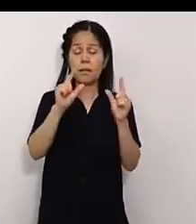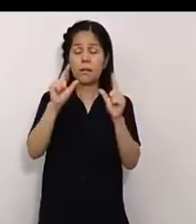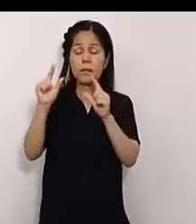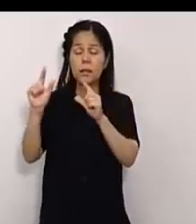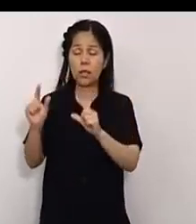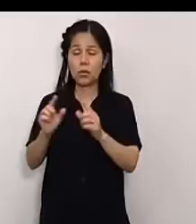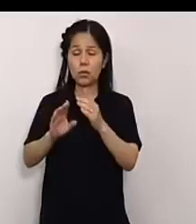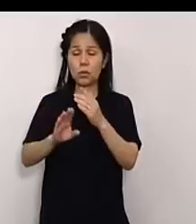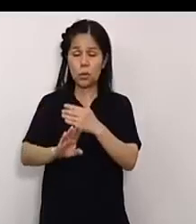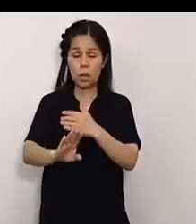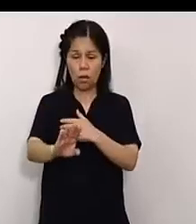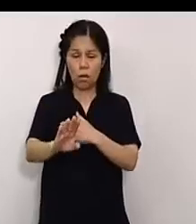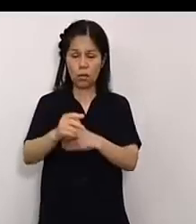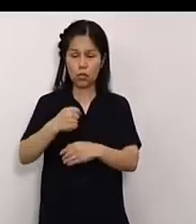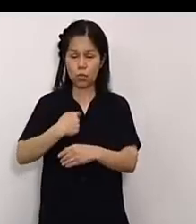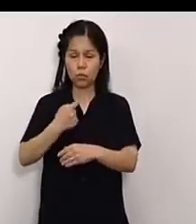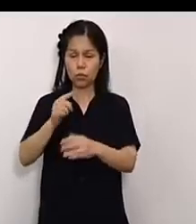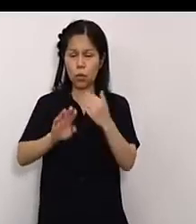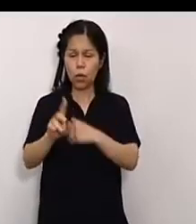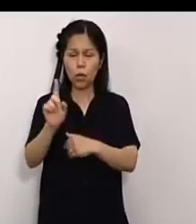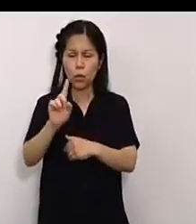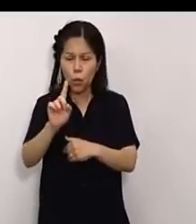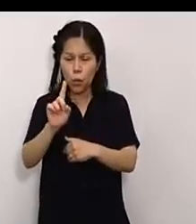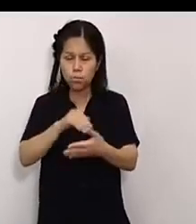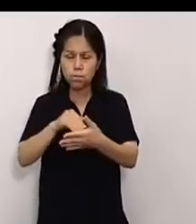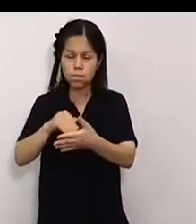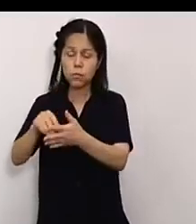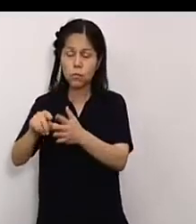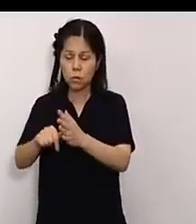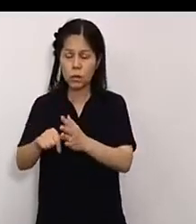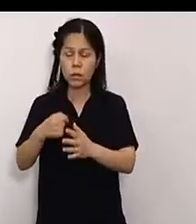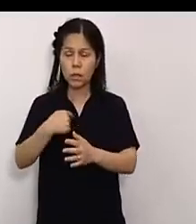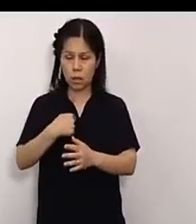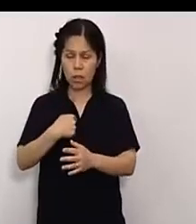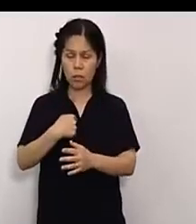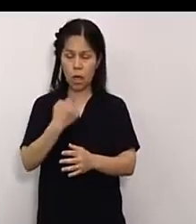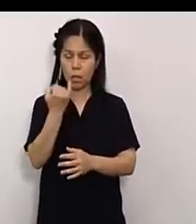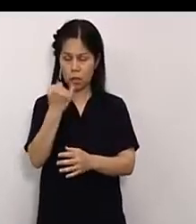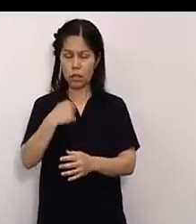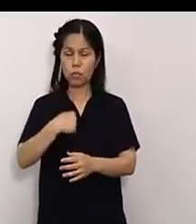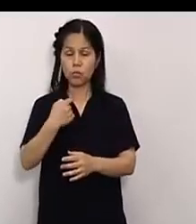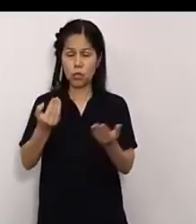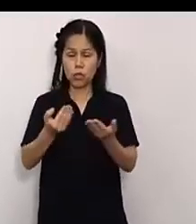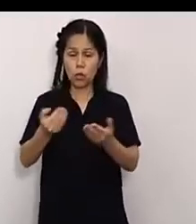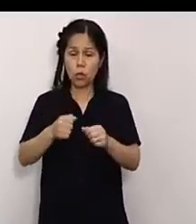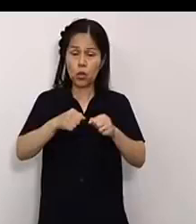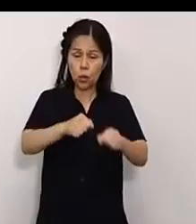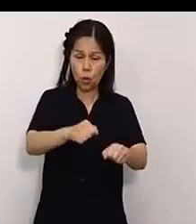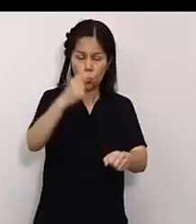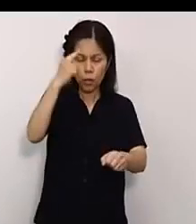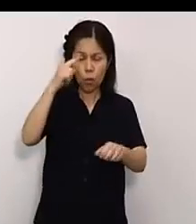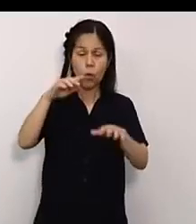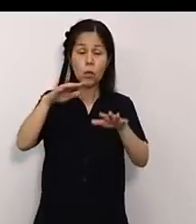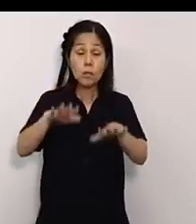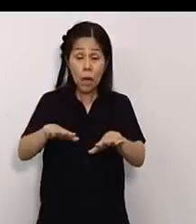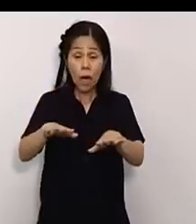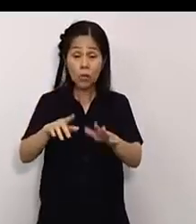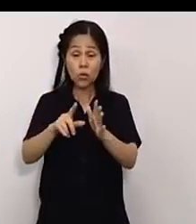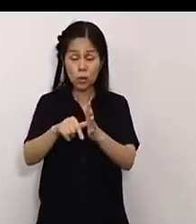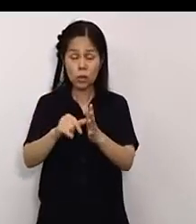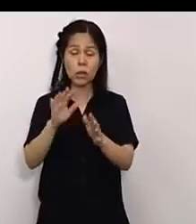これから自分はどうしていったらいいか、じゃあ私が働きに行こうってなっても仕事をすることさえ今のこの時期ではでき